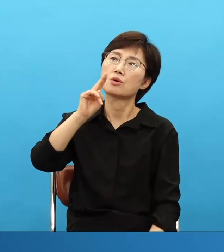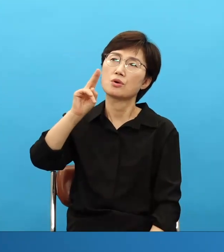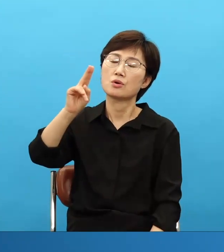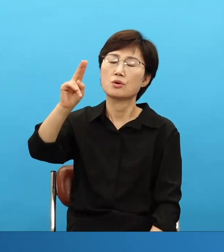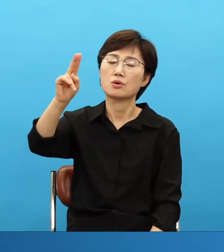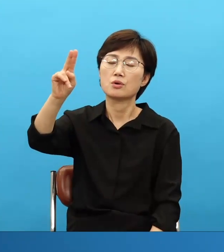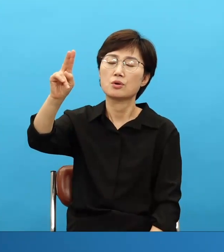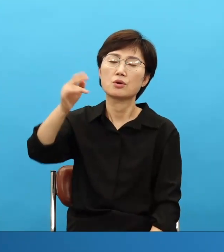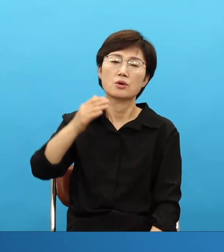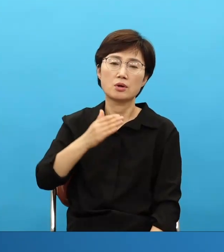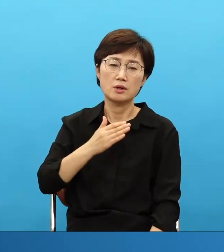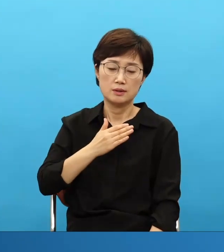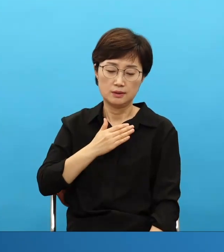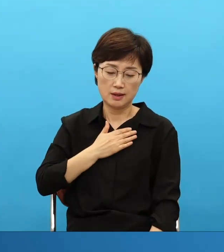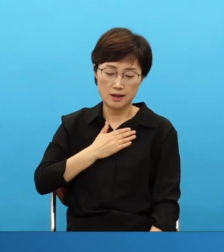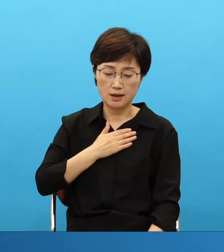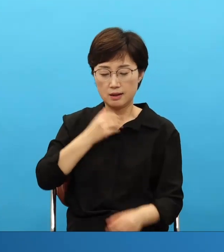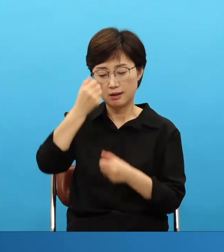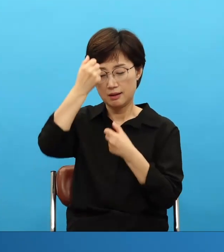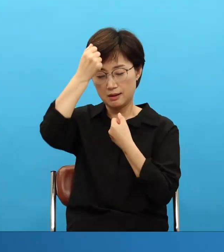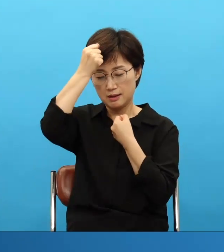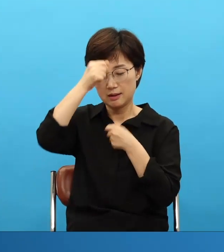주여 나의